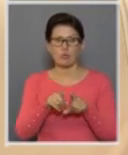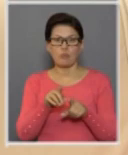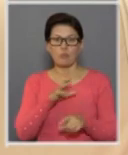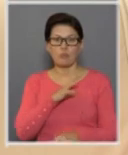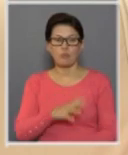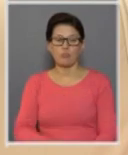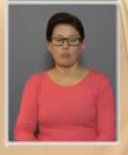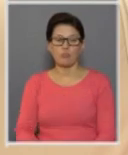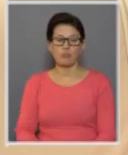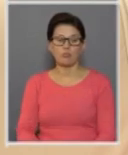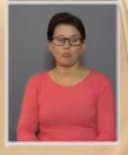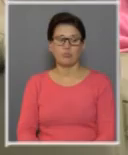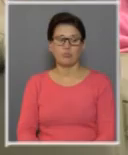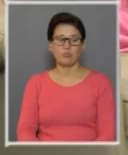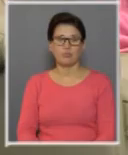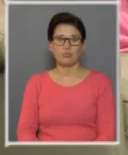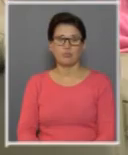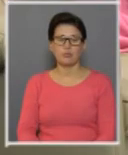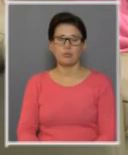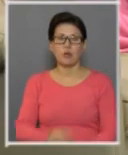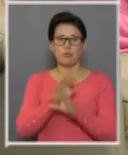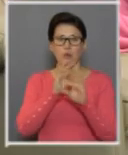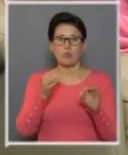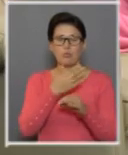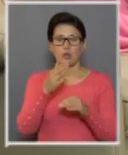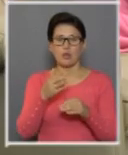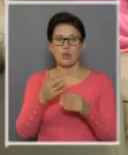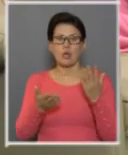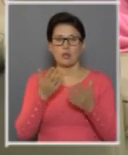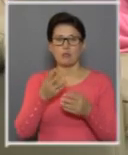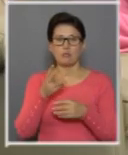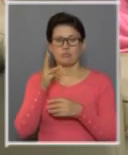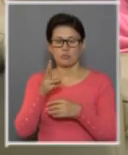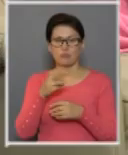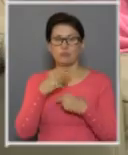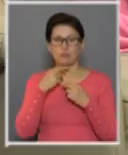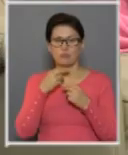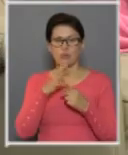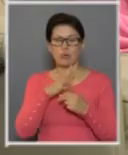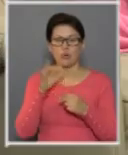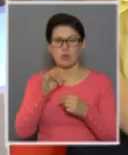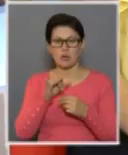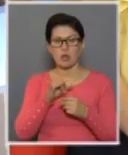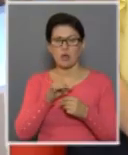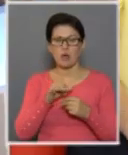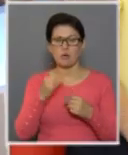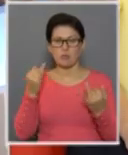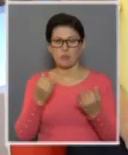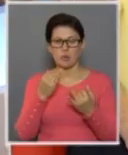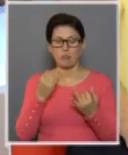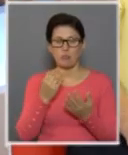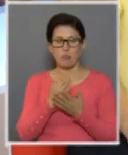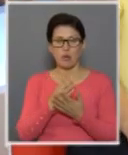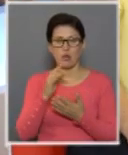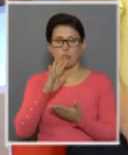Жақсы. Тамаша. Осы жерде Настя рұқсат етсең, тағы да бір сұхбатымызды өтірайық, шейткеріміздің тәшілерін дайынан қызықты сюжеті бар